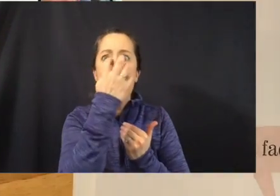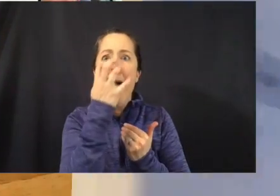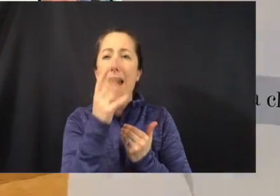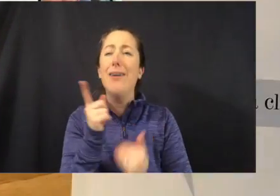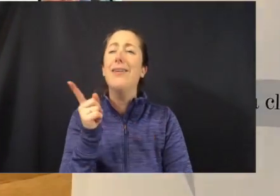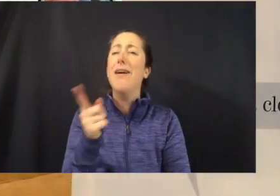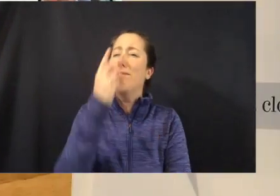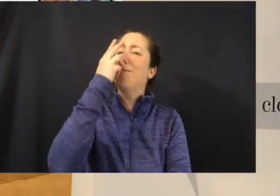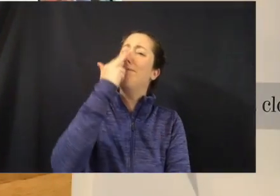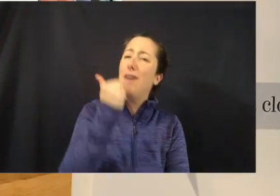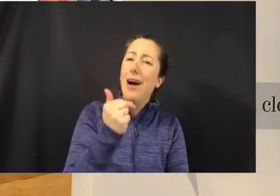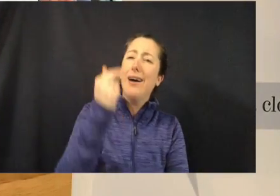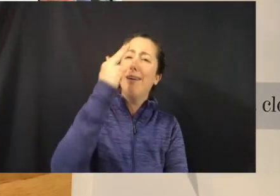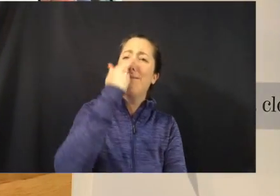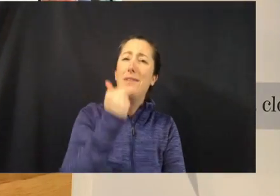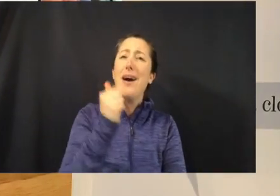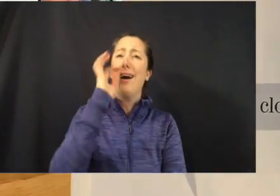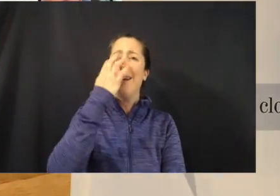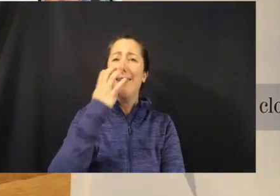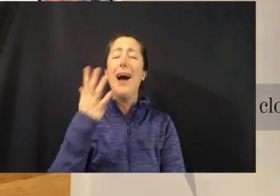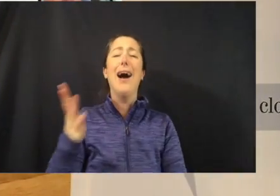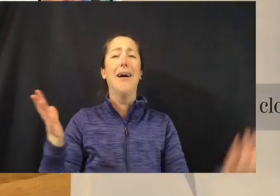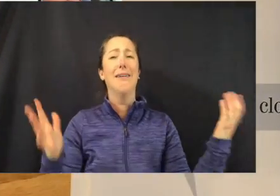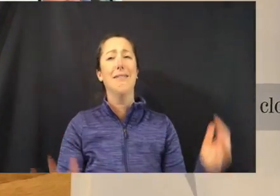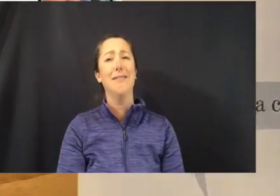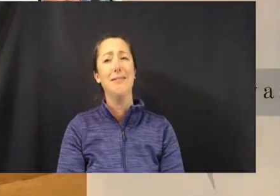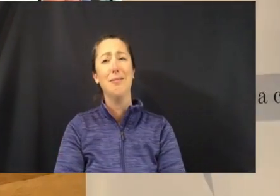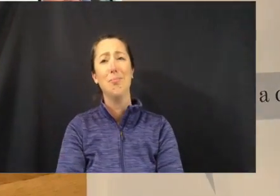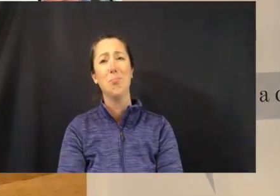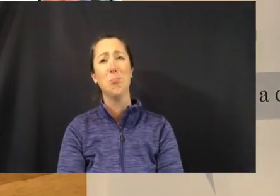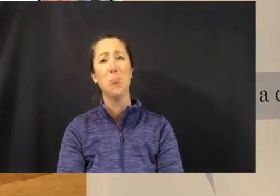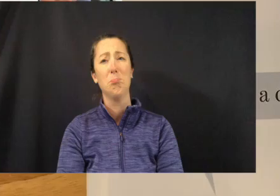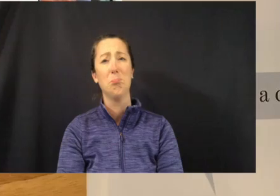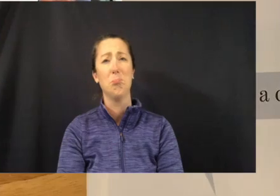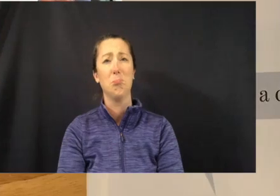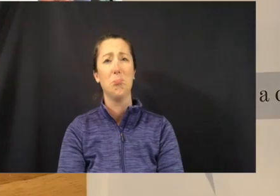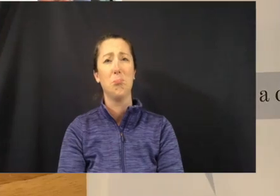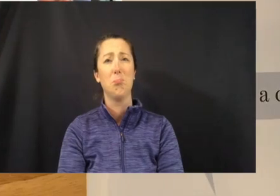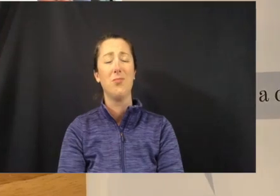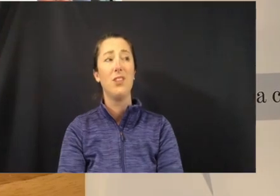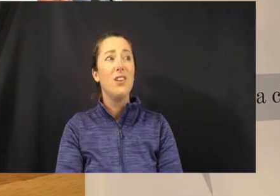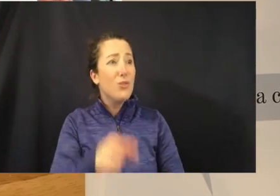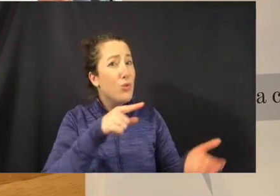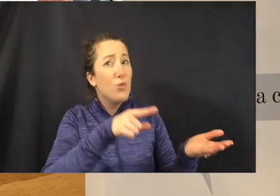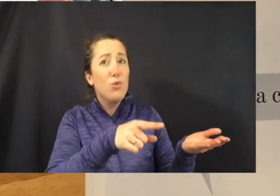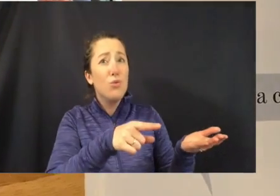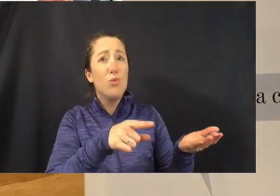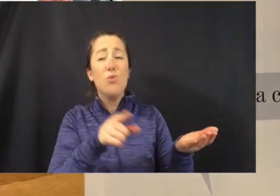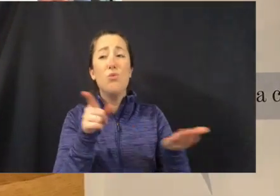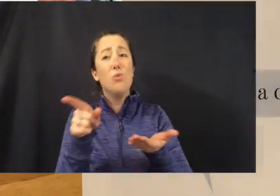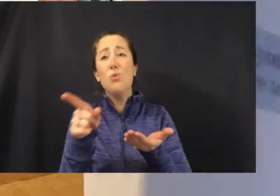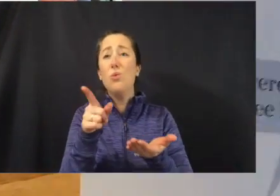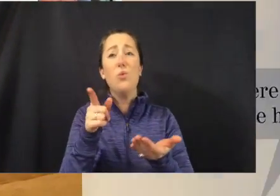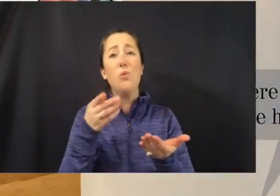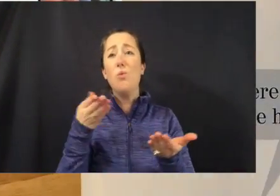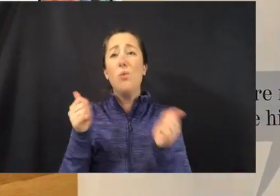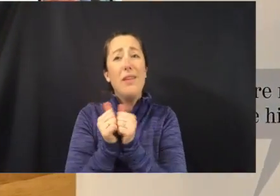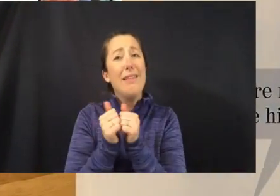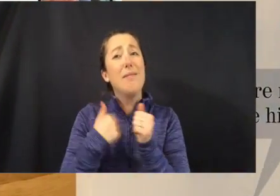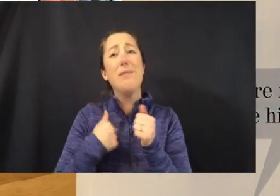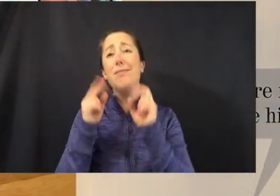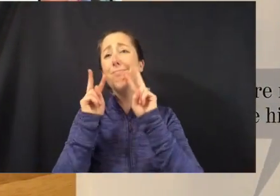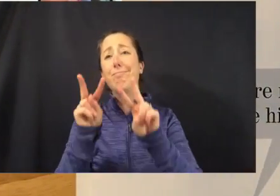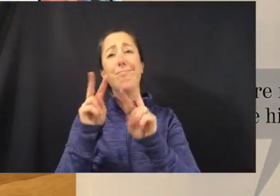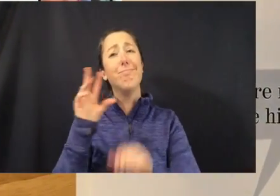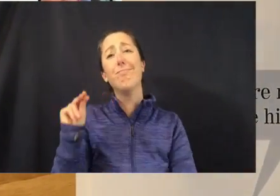a encore. clown, a funny J'ai vu un clown. clown si sympa et tu n'étais pas But là. you were not